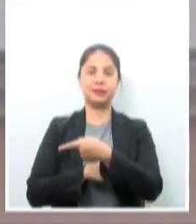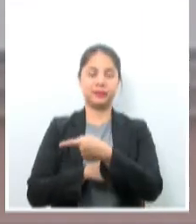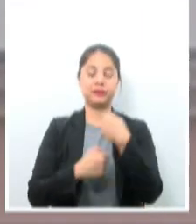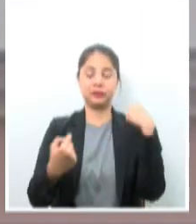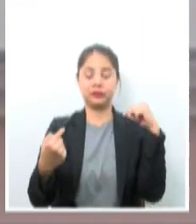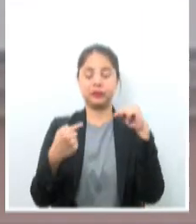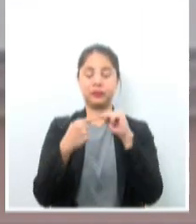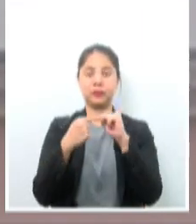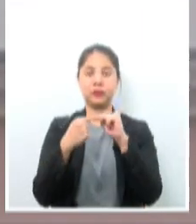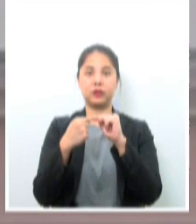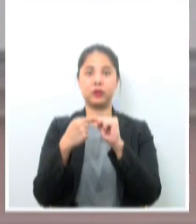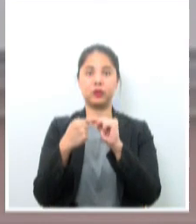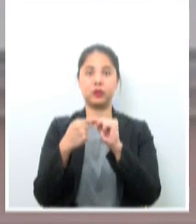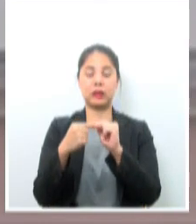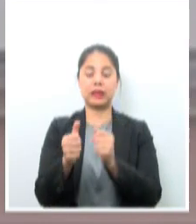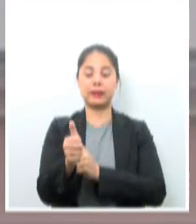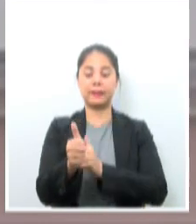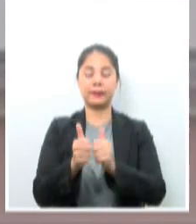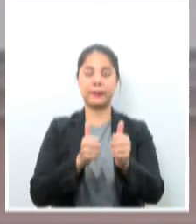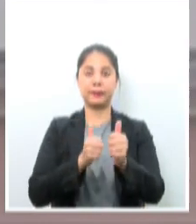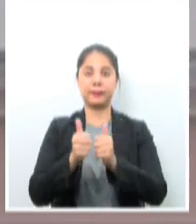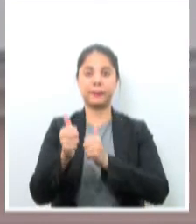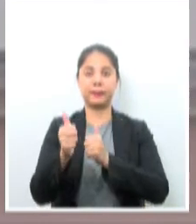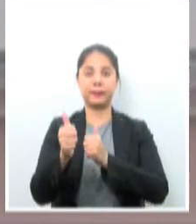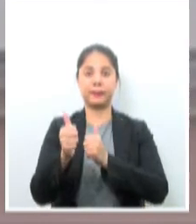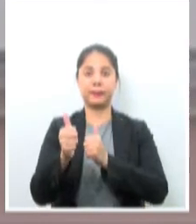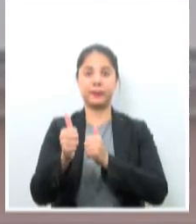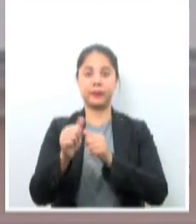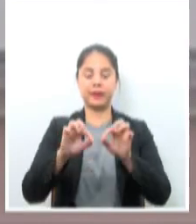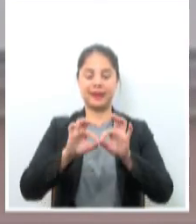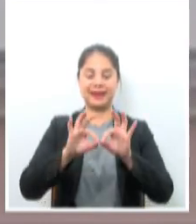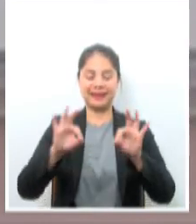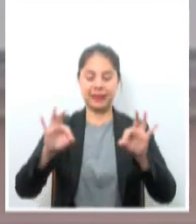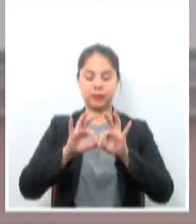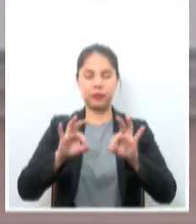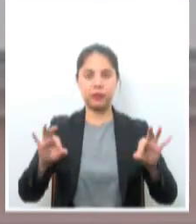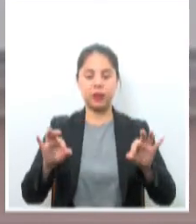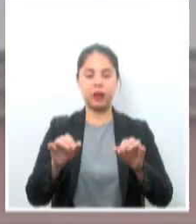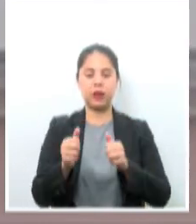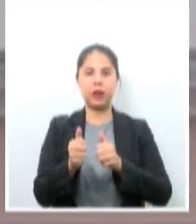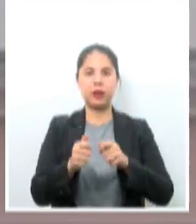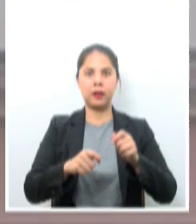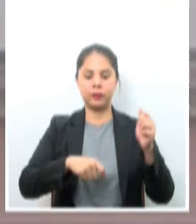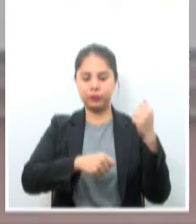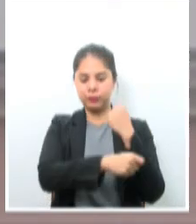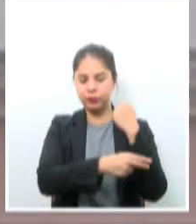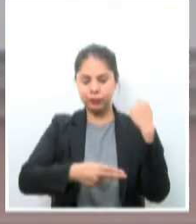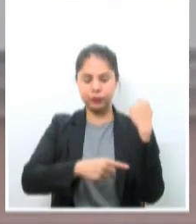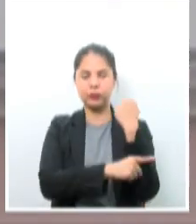แรกก็คือการประกวดวงเครื่องสายผสมระนาดเอกนะครับและรายการที่2